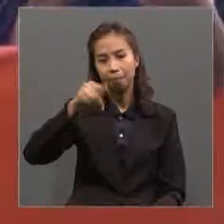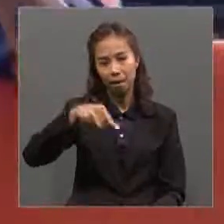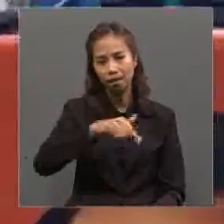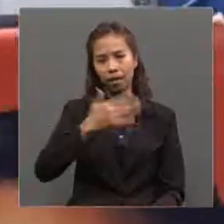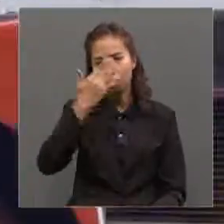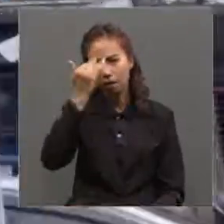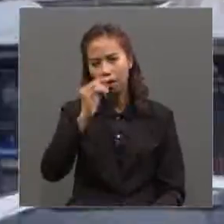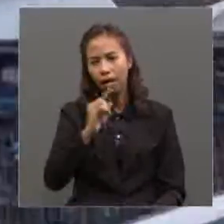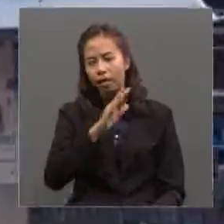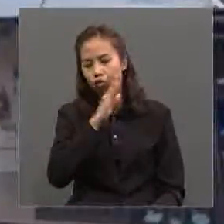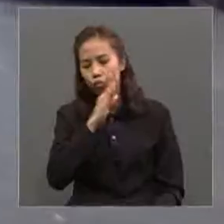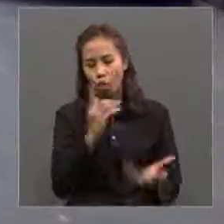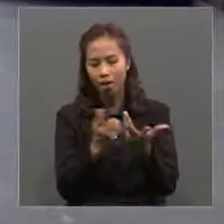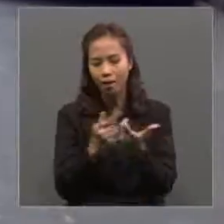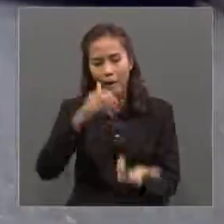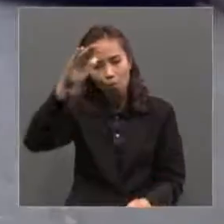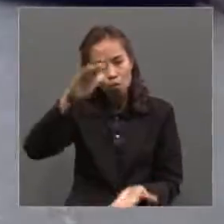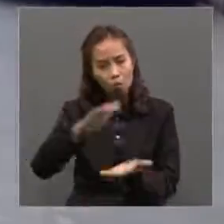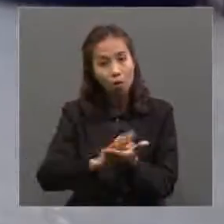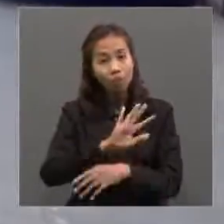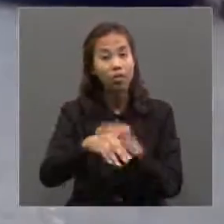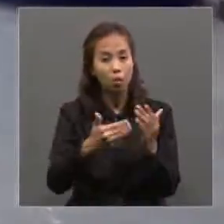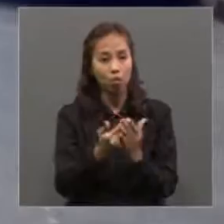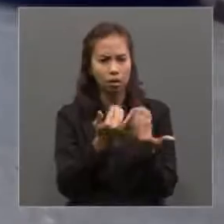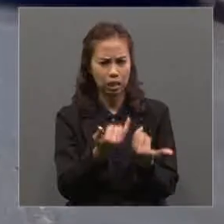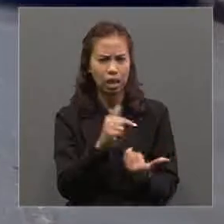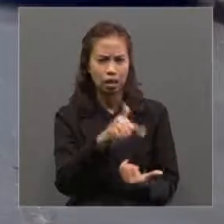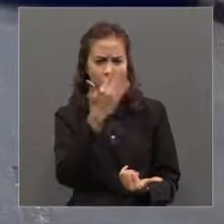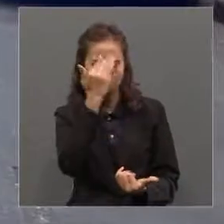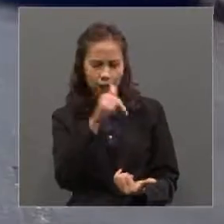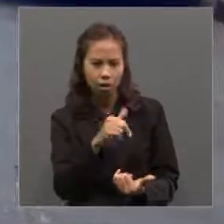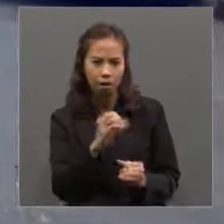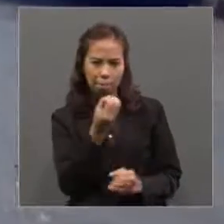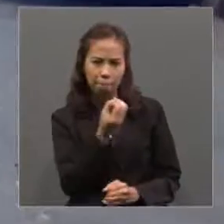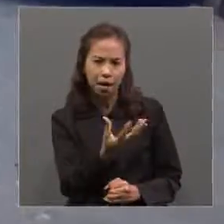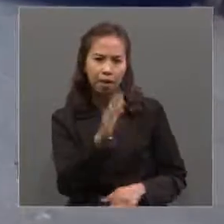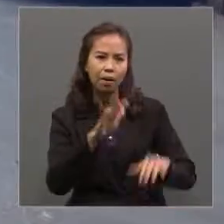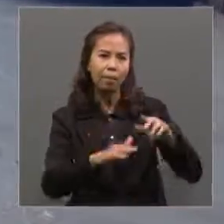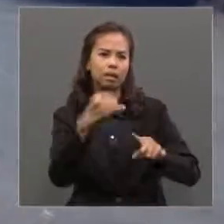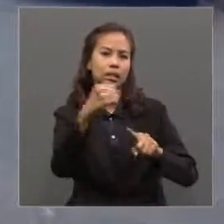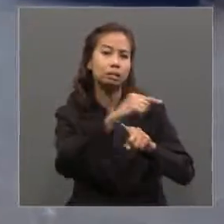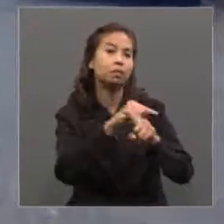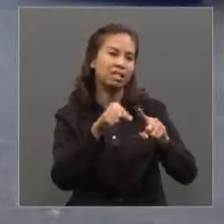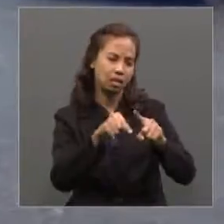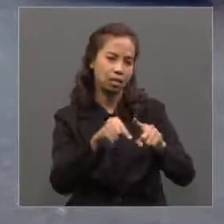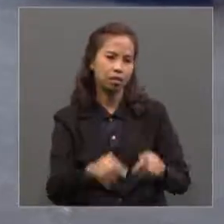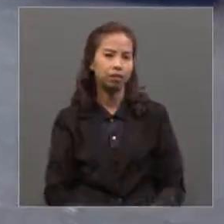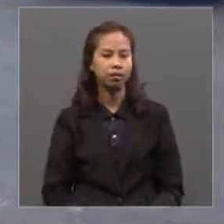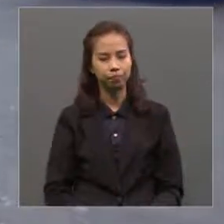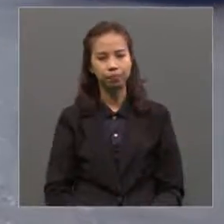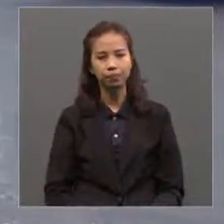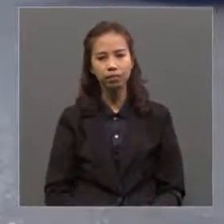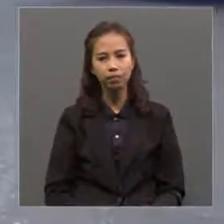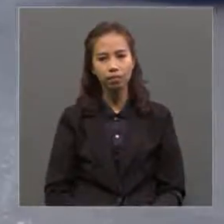ถ้านับรวมๆแล้วเนี่ยประชากรที่เลือกจะมาใช้สิทธิ์เลือกตั้งล่วงหน้ามีถึง10%ด้วยกันซึ่งอันนี้สูงมากๆเลยน